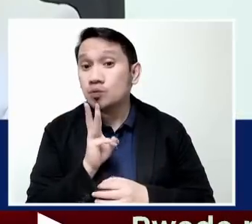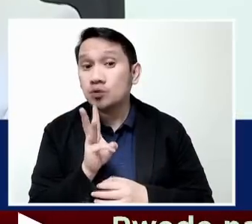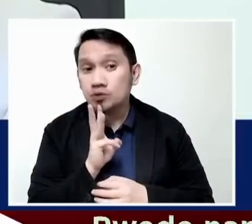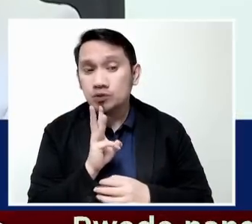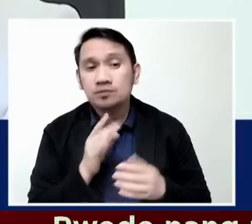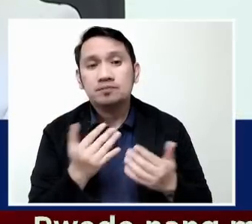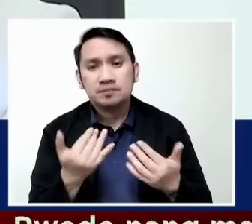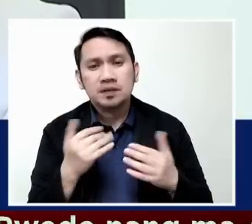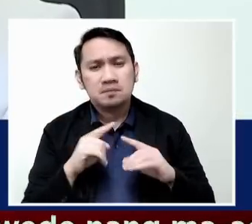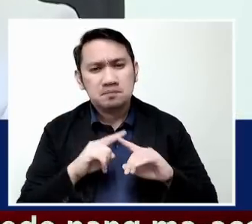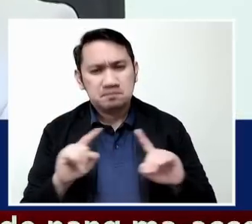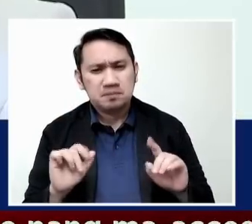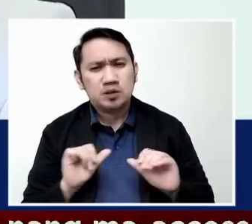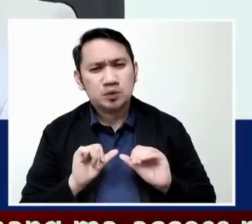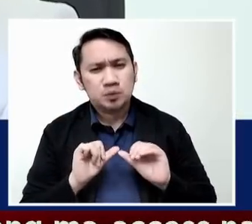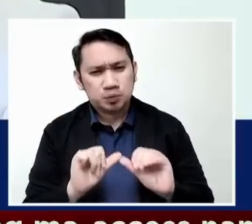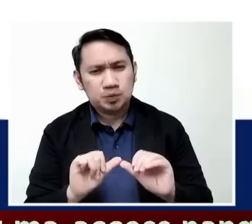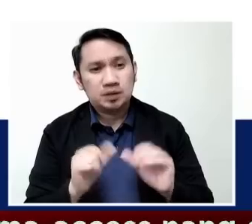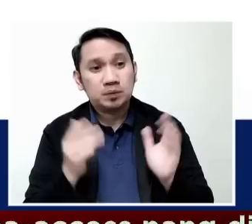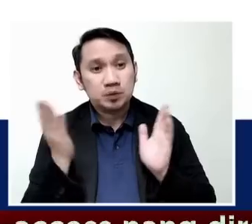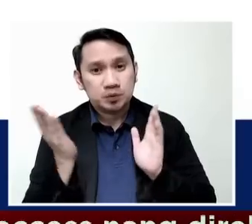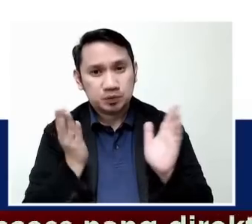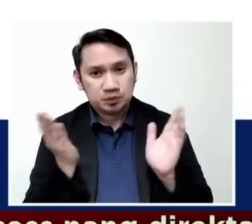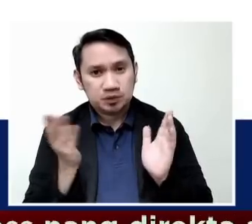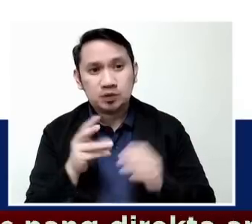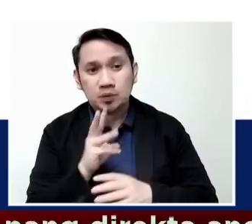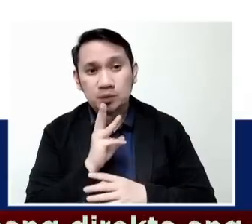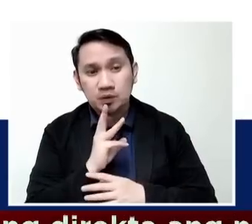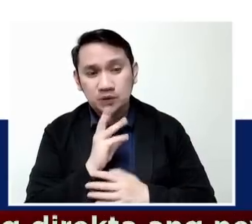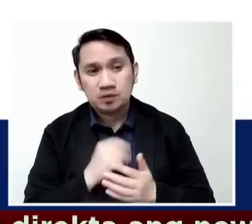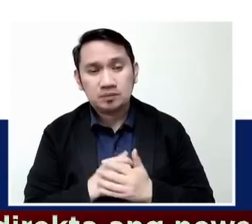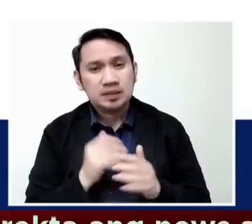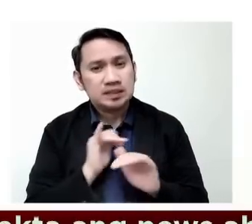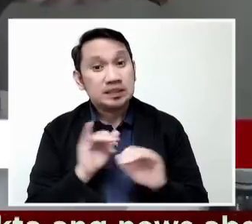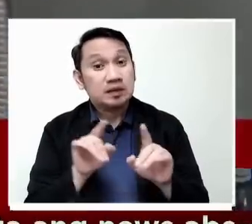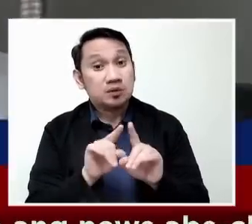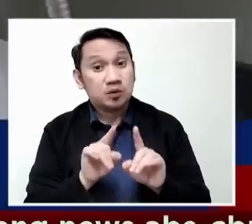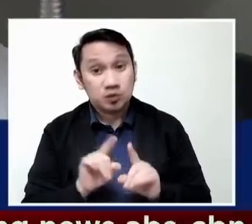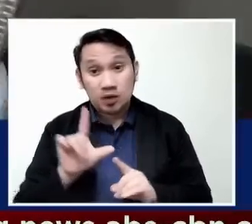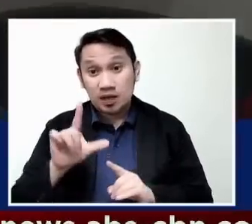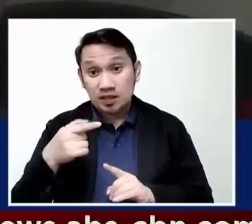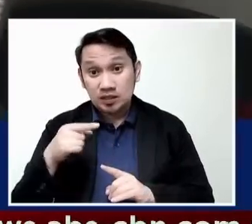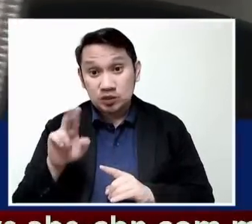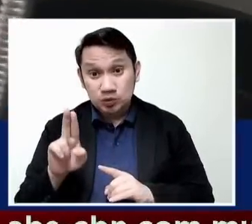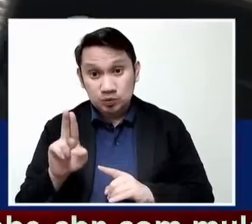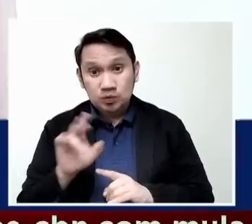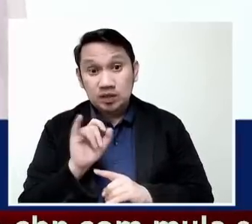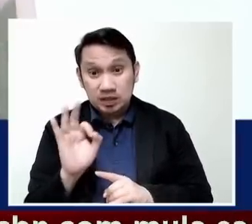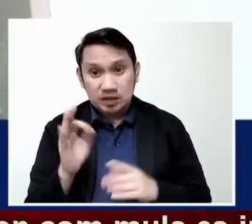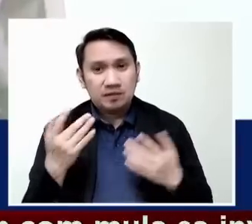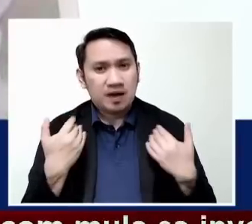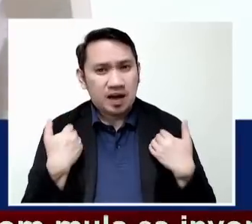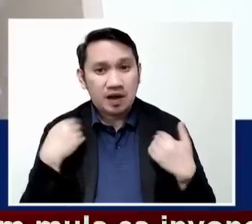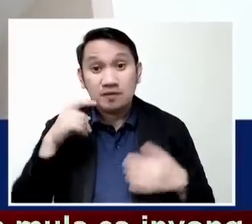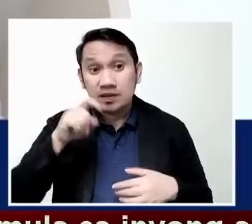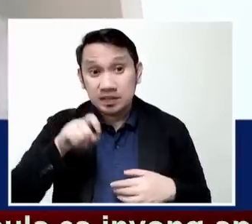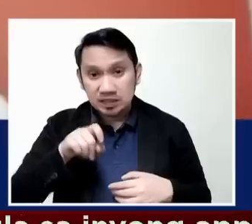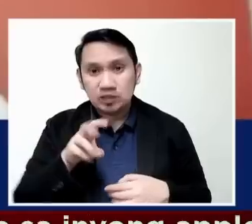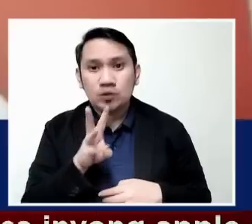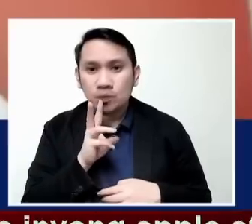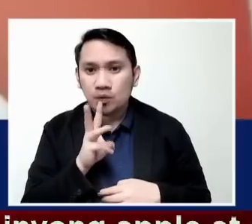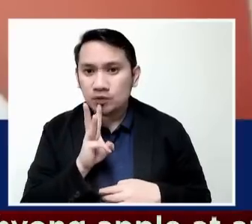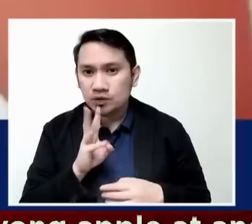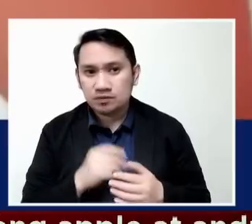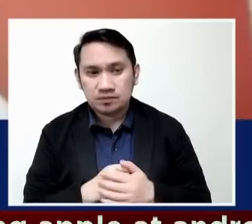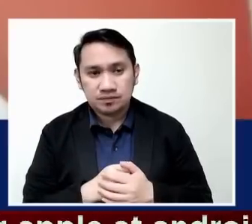Continue lang po ang services namin. Nakaabang naman ang lokal na pamahalaan sakaling may mga ilangan ng supply ng tubig.